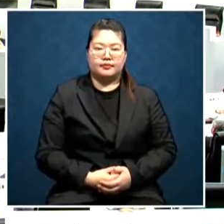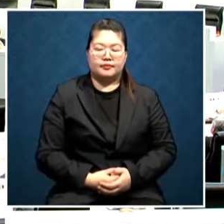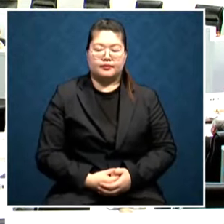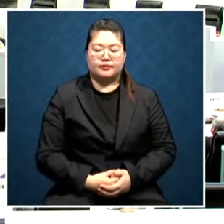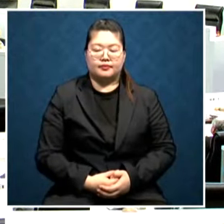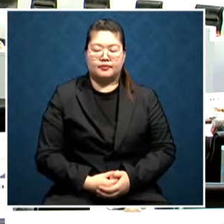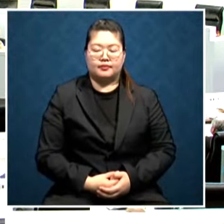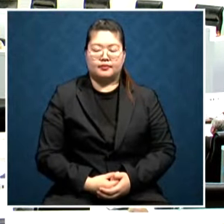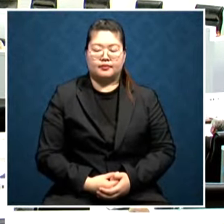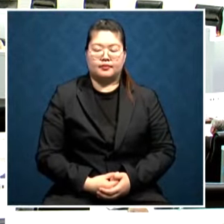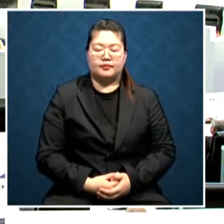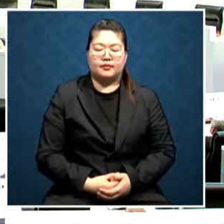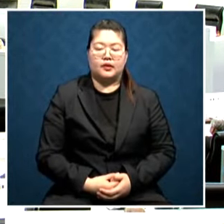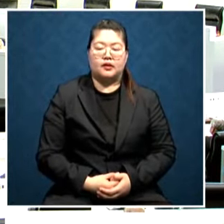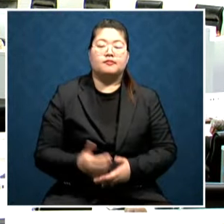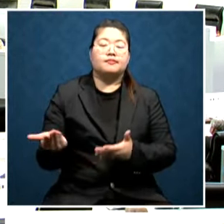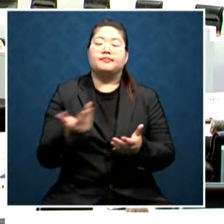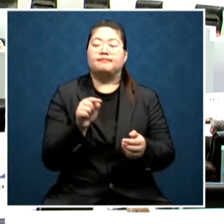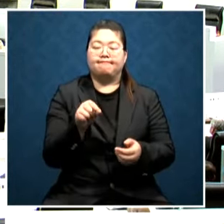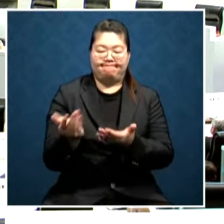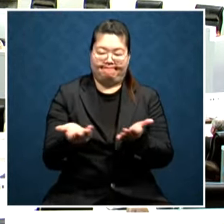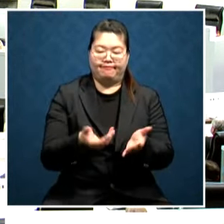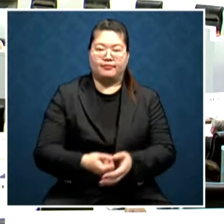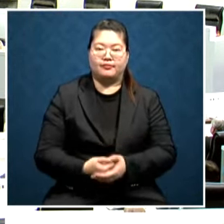ครับขอเชิญท่านสมาชิกลงคะแนนได้ครับ